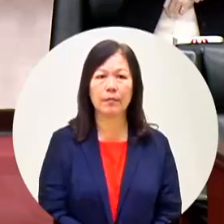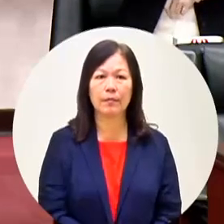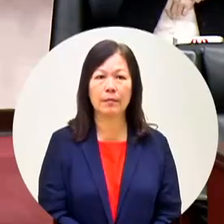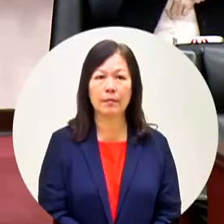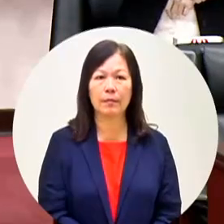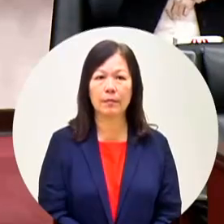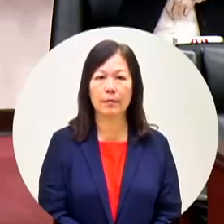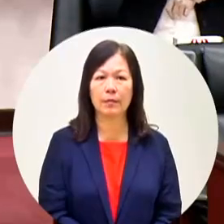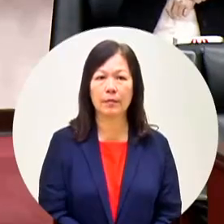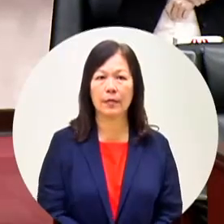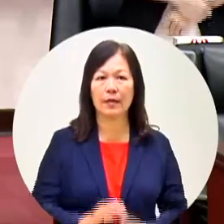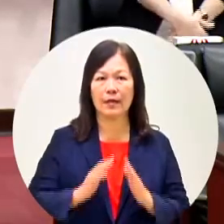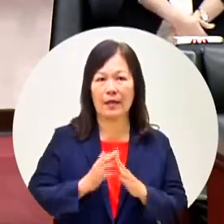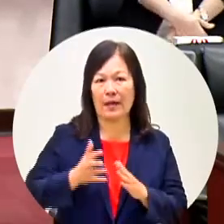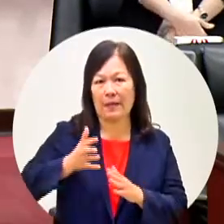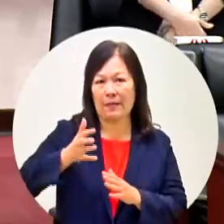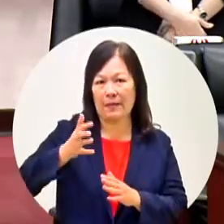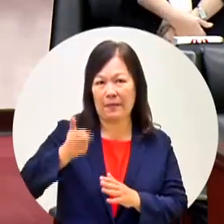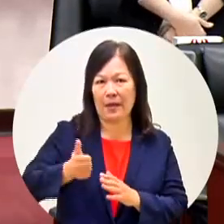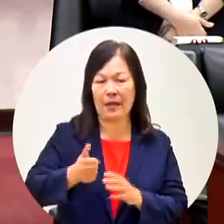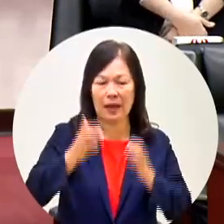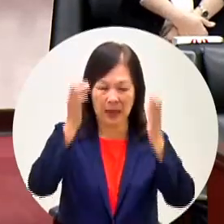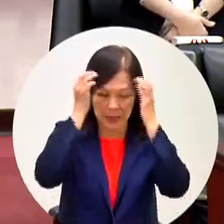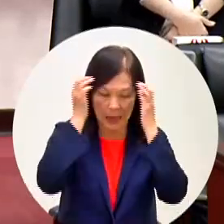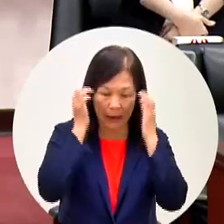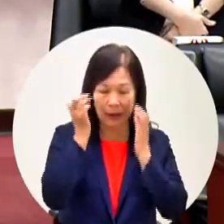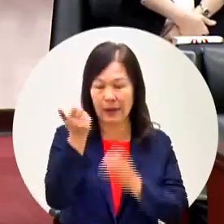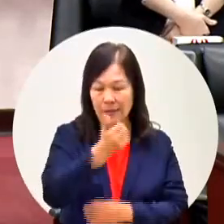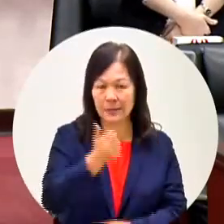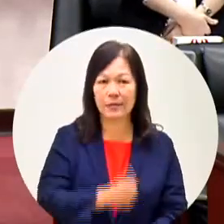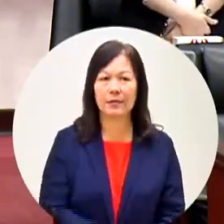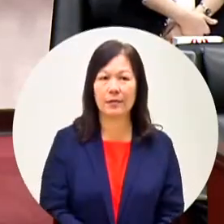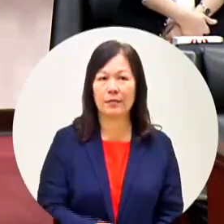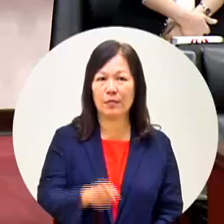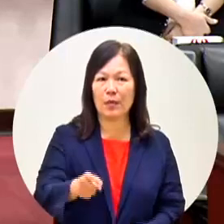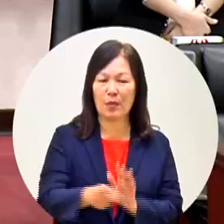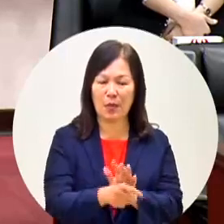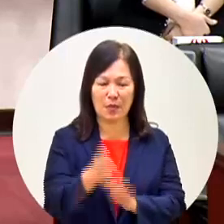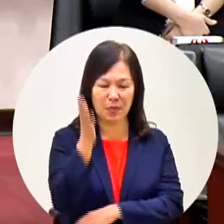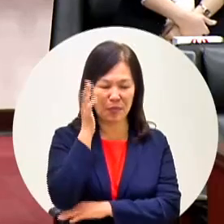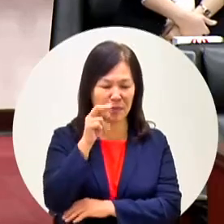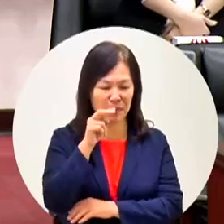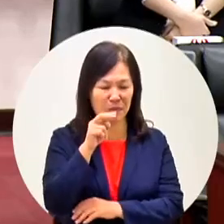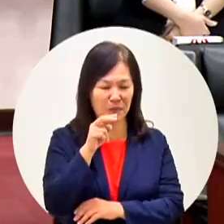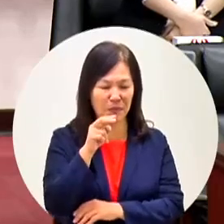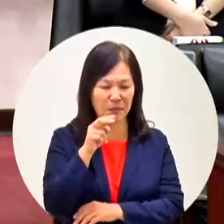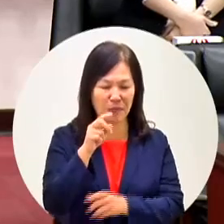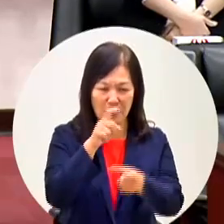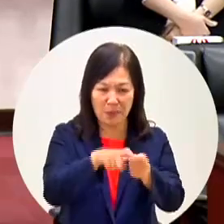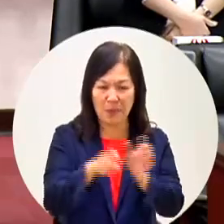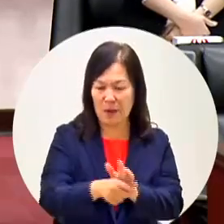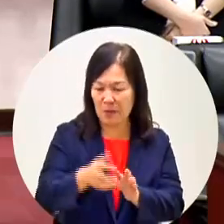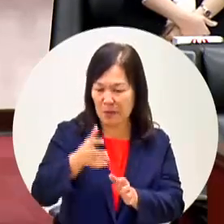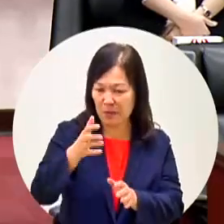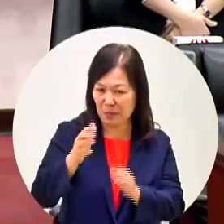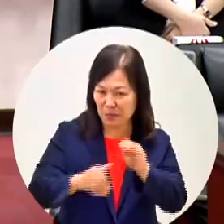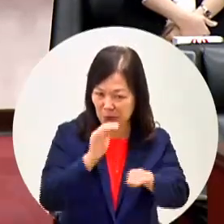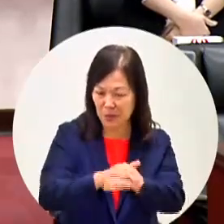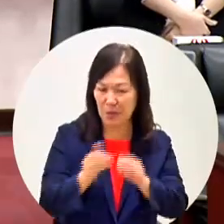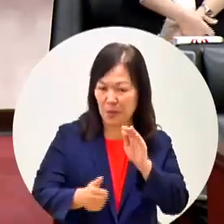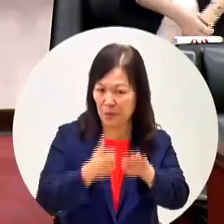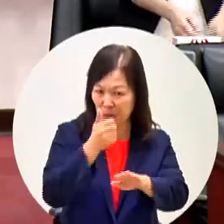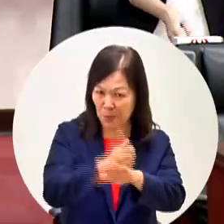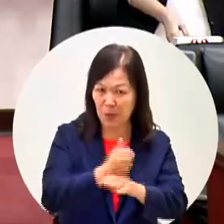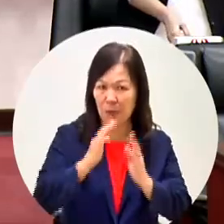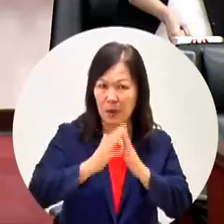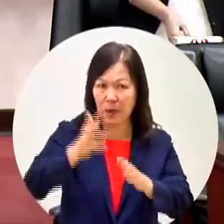韩先生啦吼。啊，你的政见成功，爱当来当选咱高雄市的市长吼。阮六个伫遮先甲你恭喜啦吼。